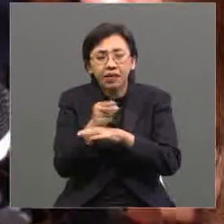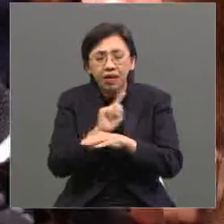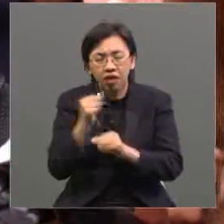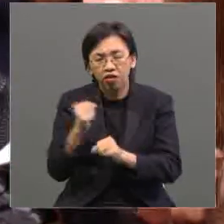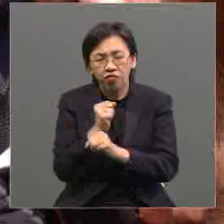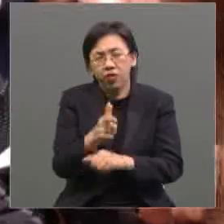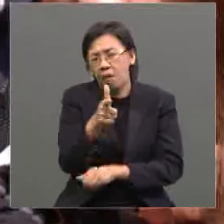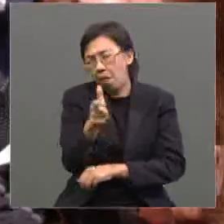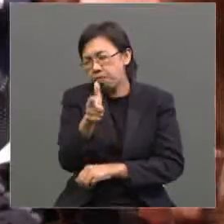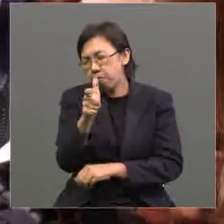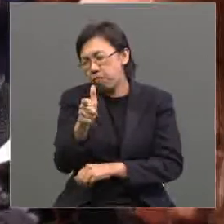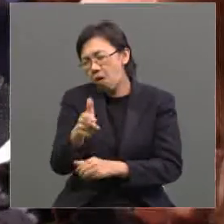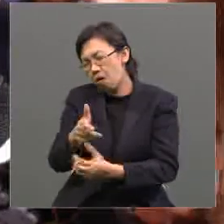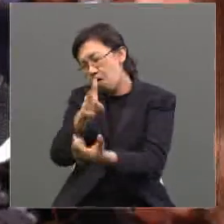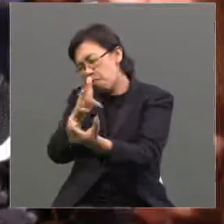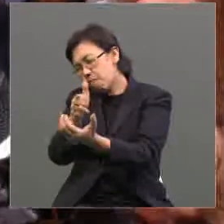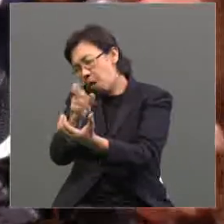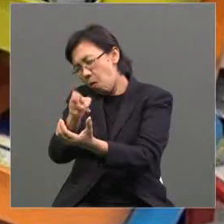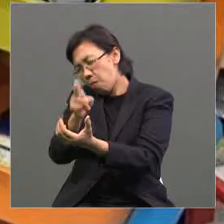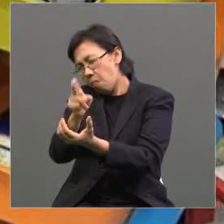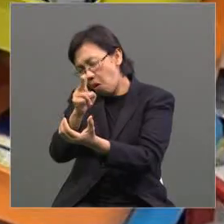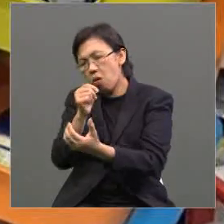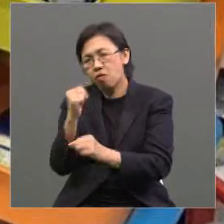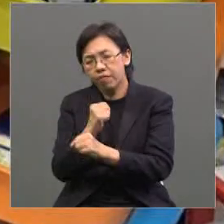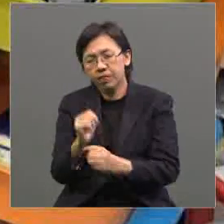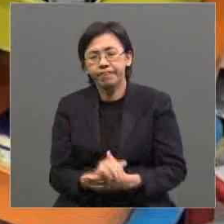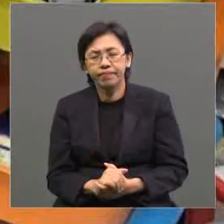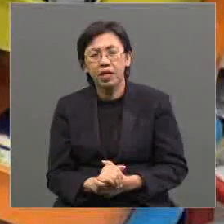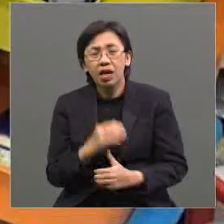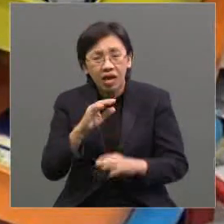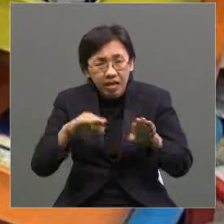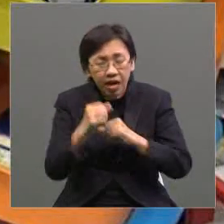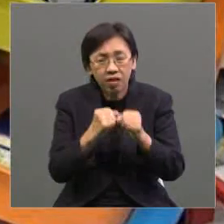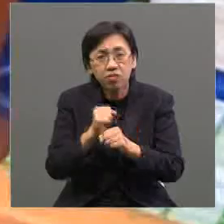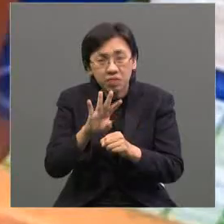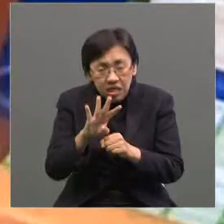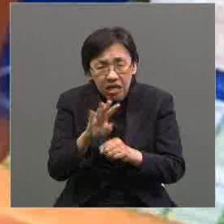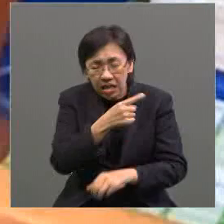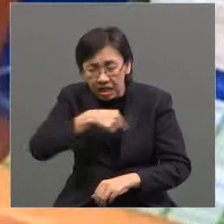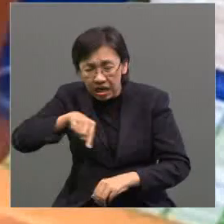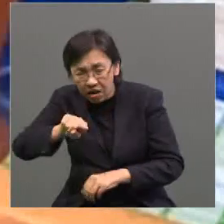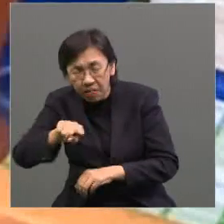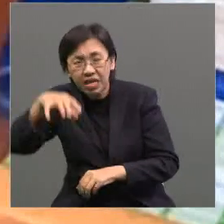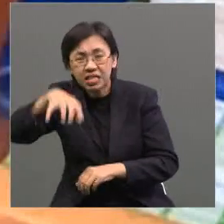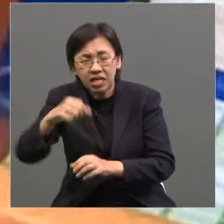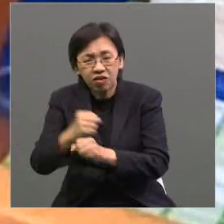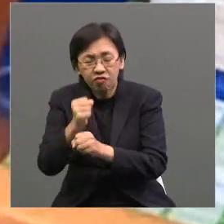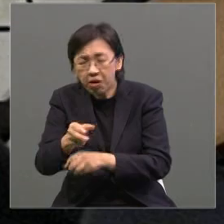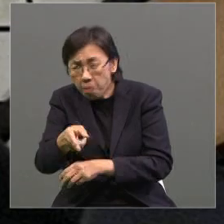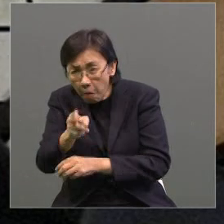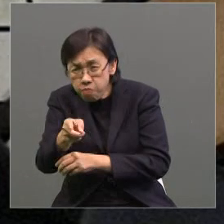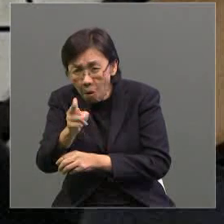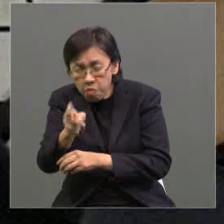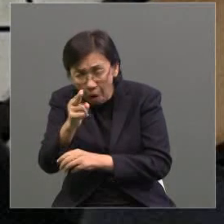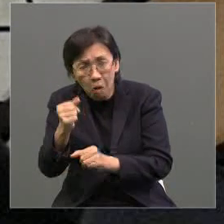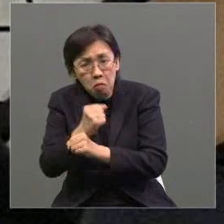ยิงปืนของเด็กคนนี้ออกมานะคืออย่าลืมว่าอายุ14เนา ะ แล้วเข้าไปซ้อมยิงปืนในสถานที่แบบนี้นี่มันได้ไม่